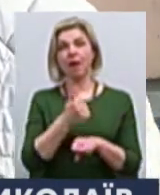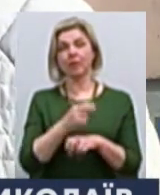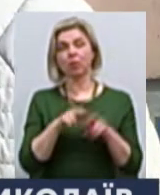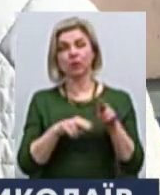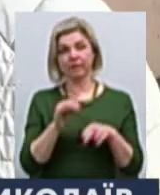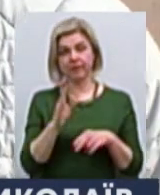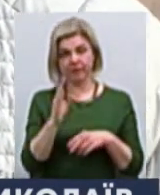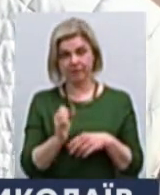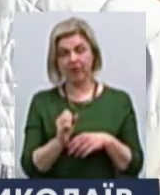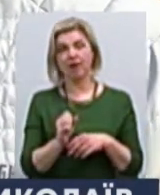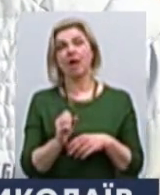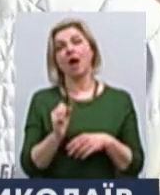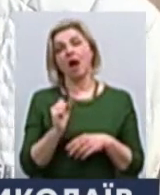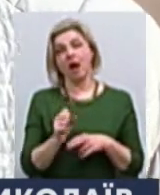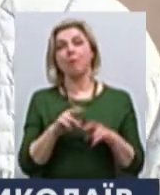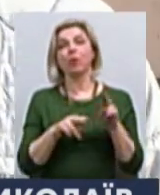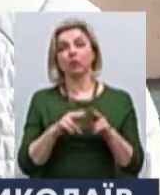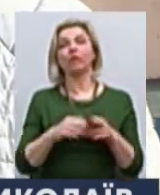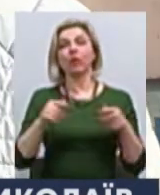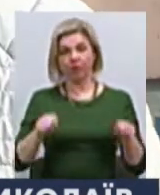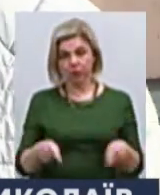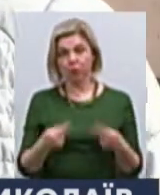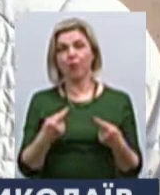будівництва, будівництво відновиться та